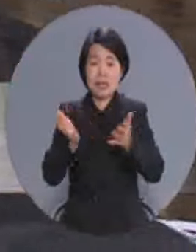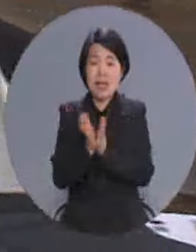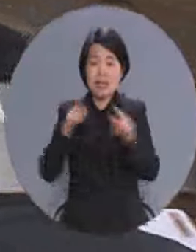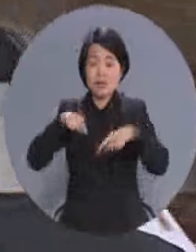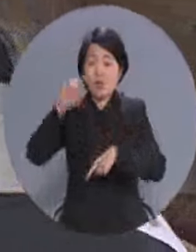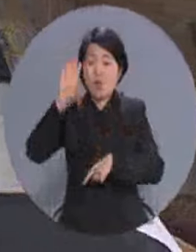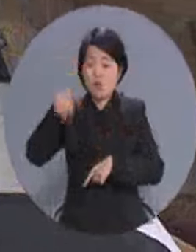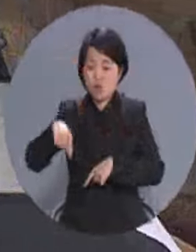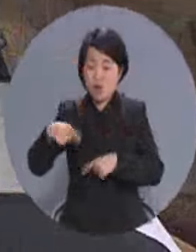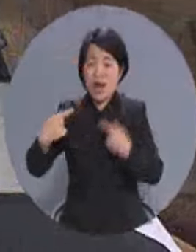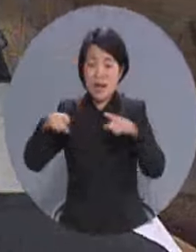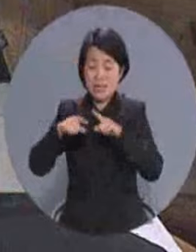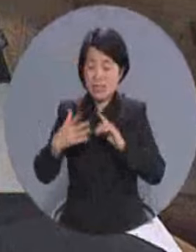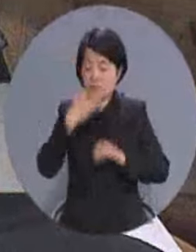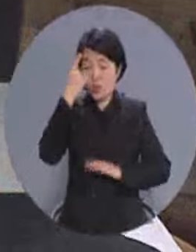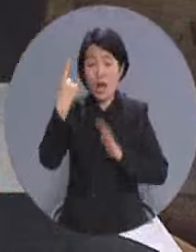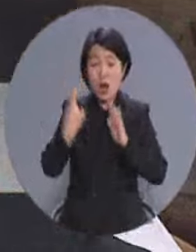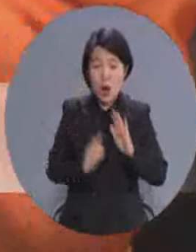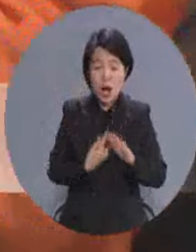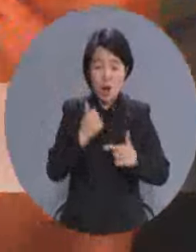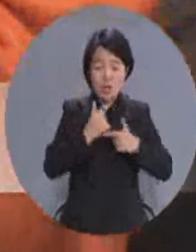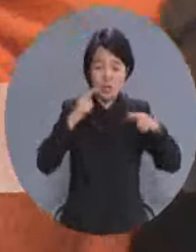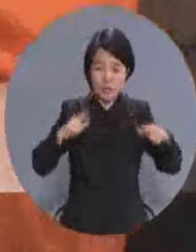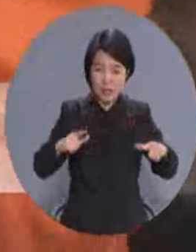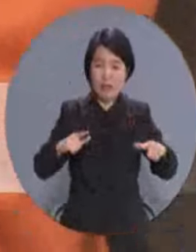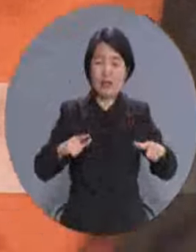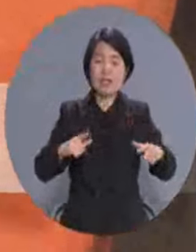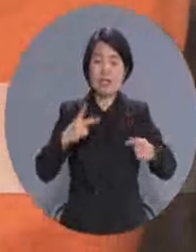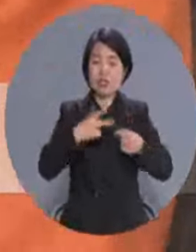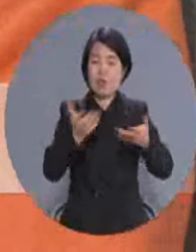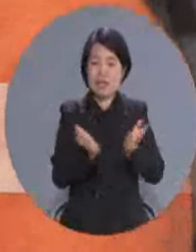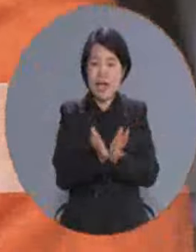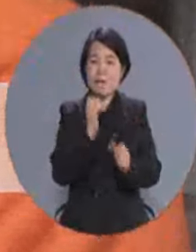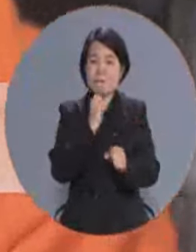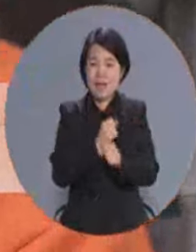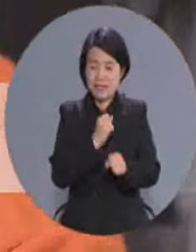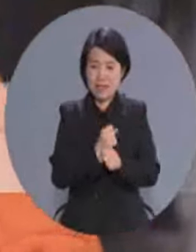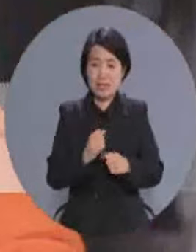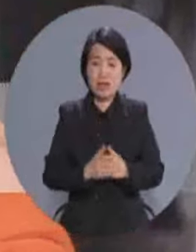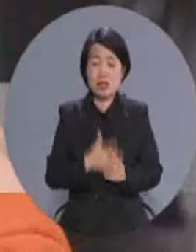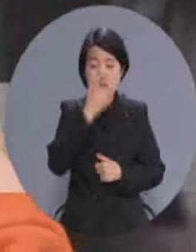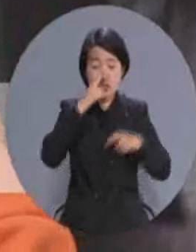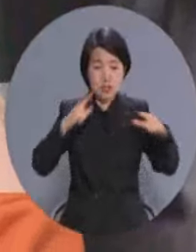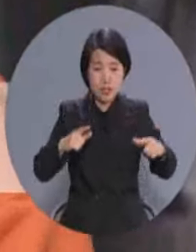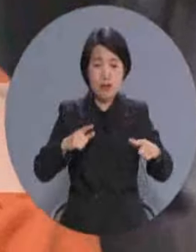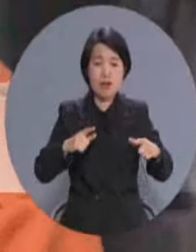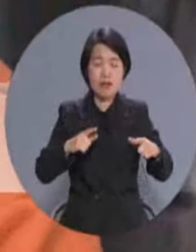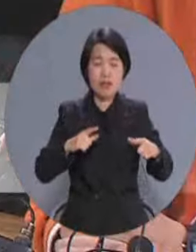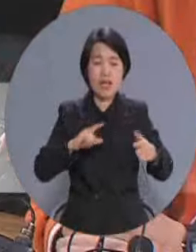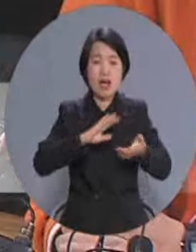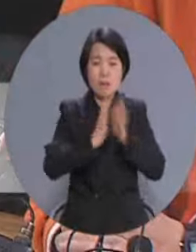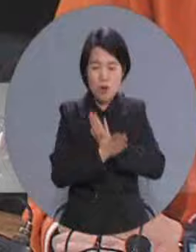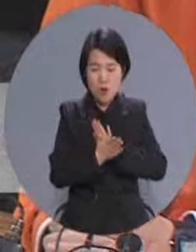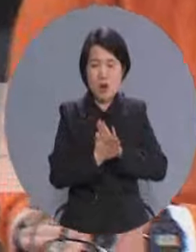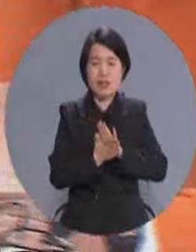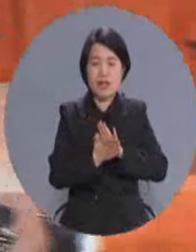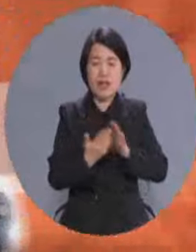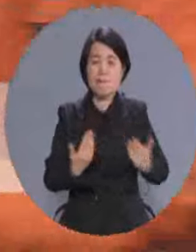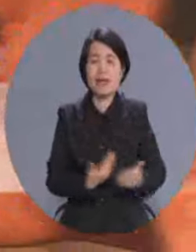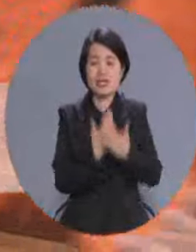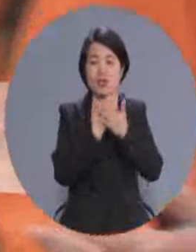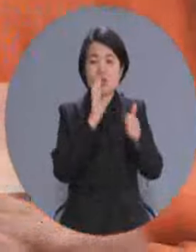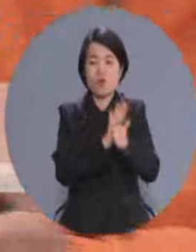함께 순천을 찾은 이대표는 호남에서 제 2당의 위치를 확고해 순천에서 많은 변화를 이끌겠다고